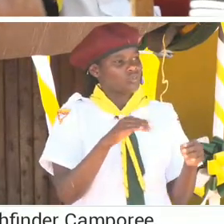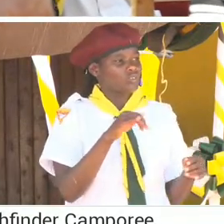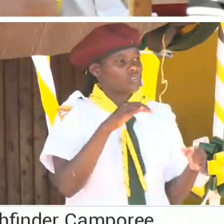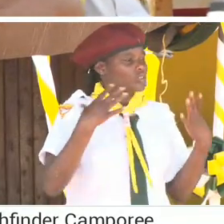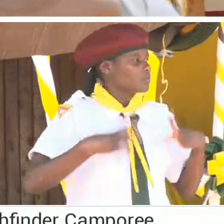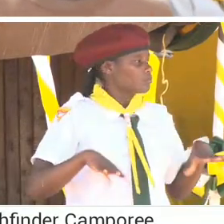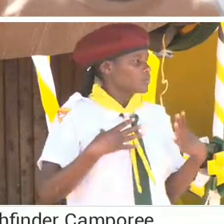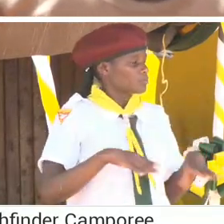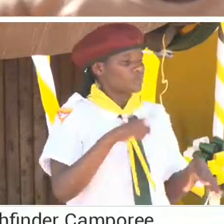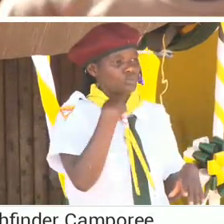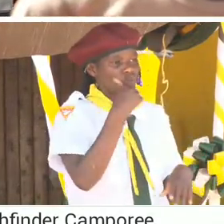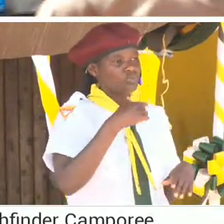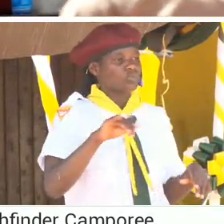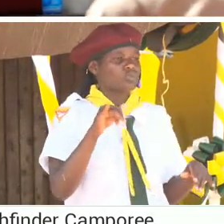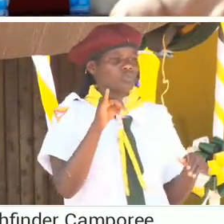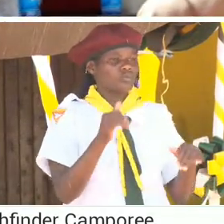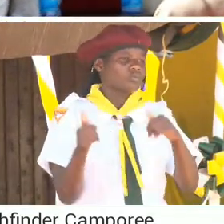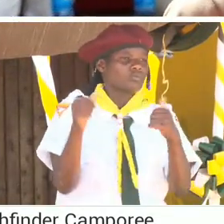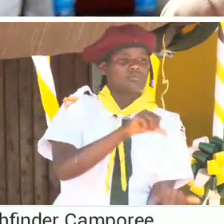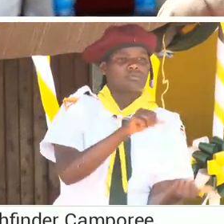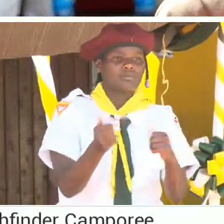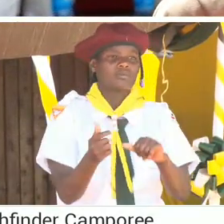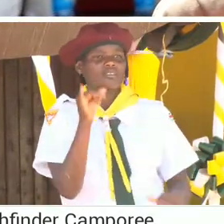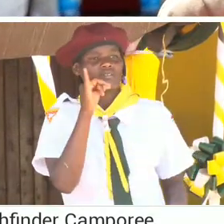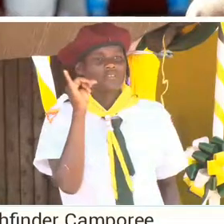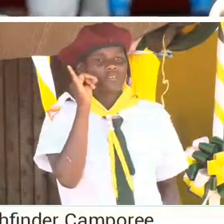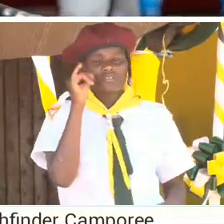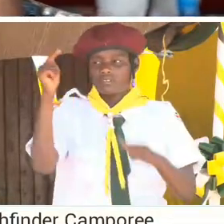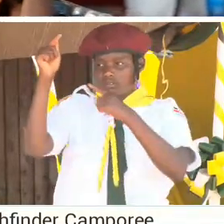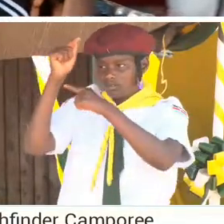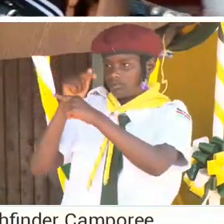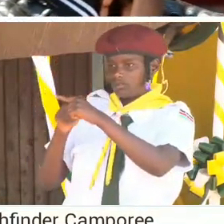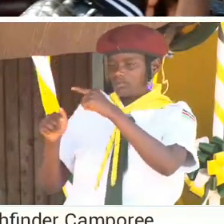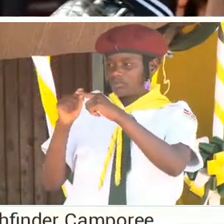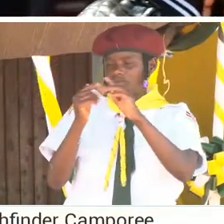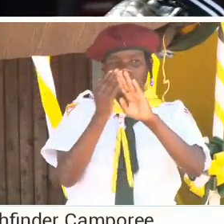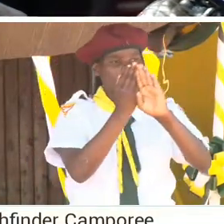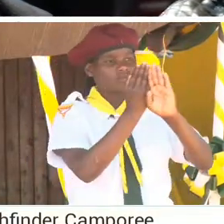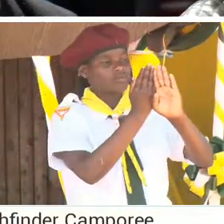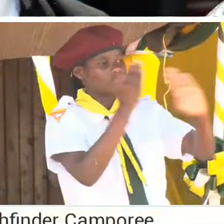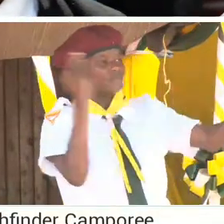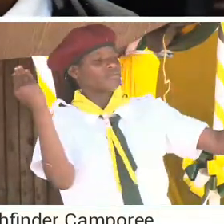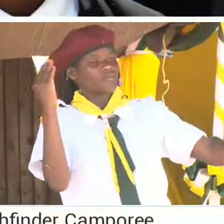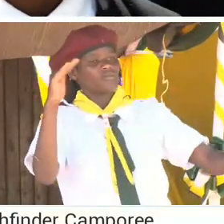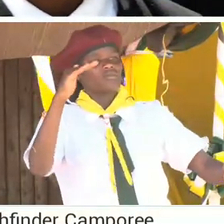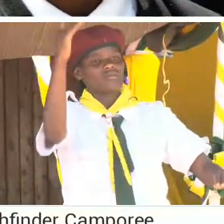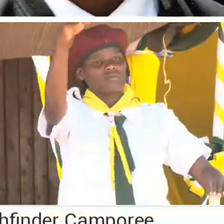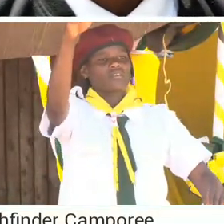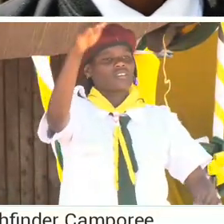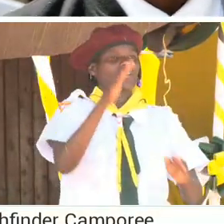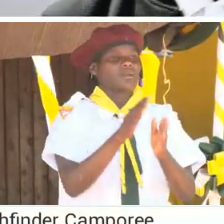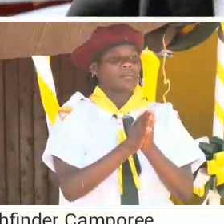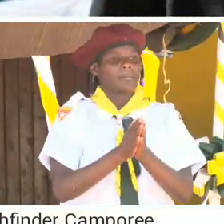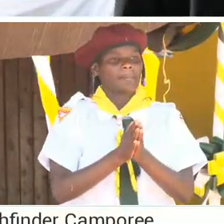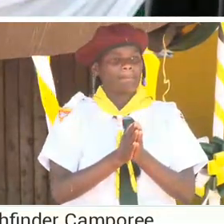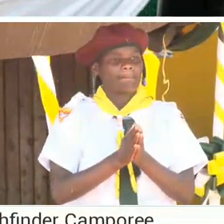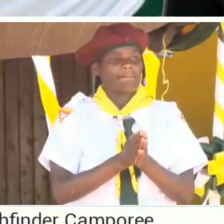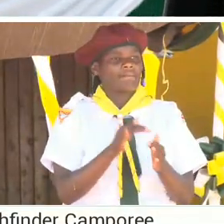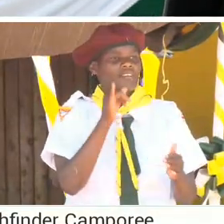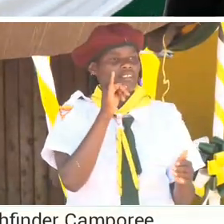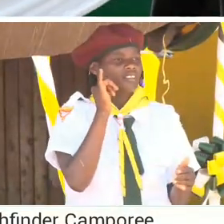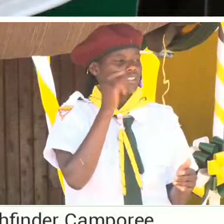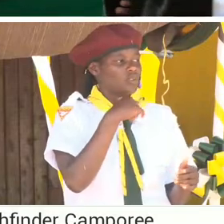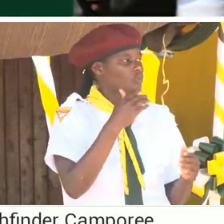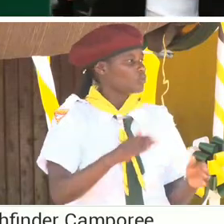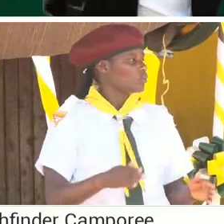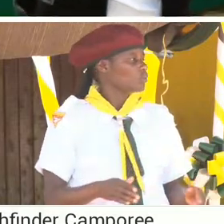mmoja nyuma ya hawa, mbele ya hawa walioko hapa. Kama ulibatizwa jana, wale ambao walitoa maisha yao kwa Yesu jana